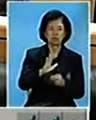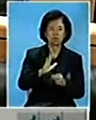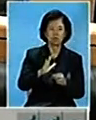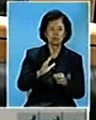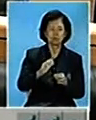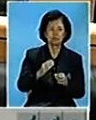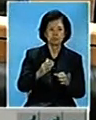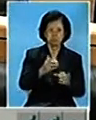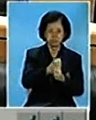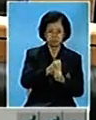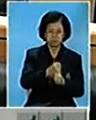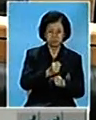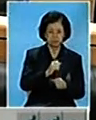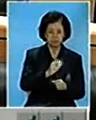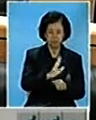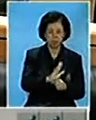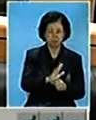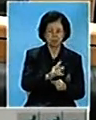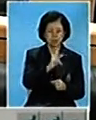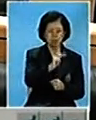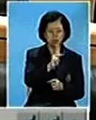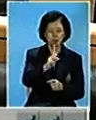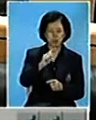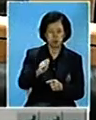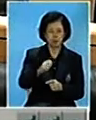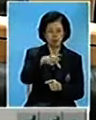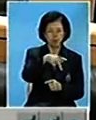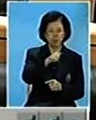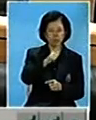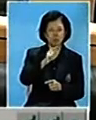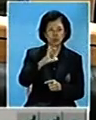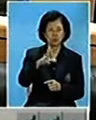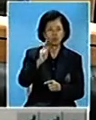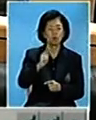ไว้เช่นกกต.ปปช.หรือศาลรัฐธรรมนูญ